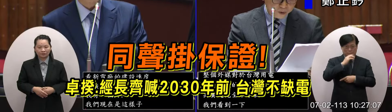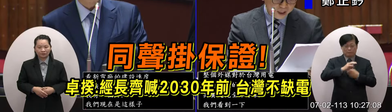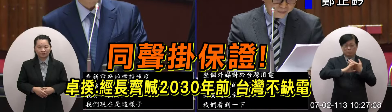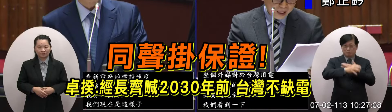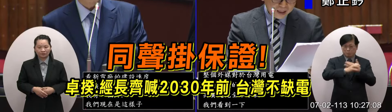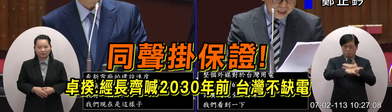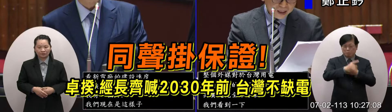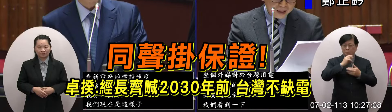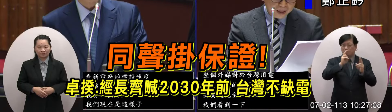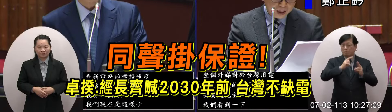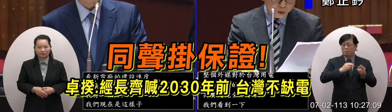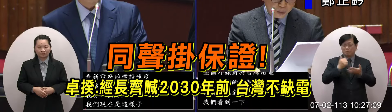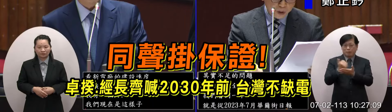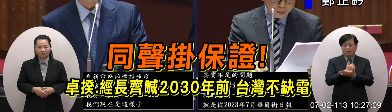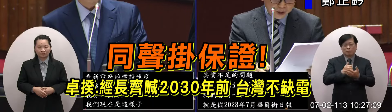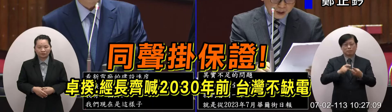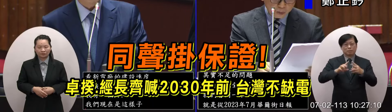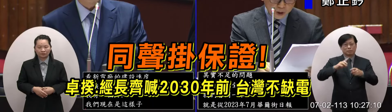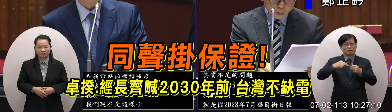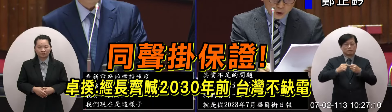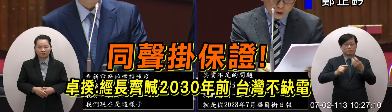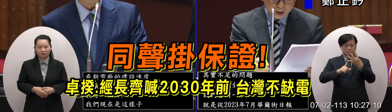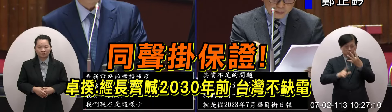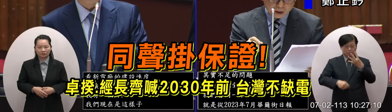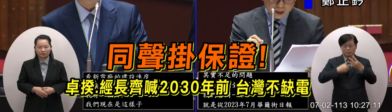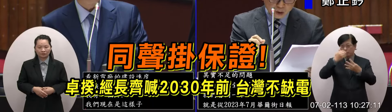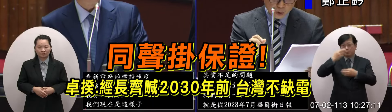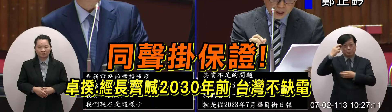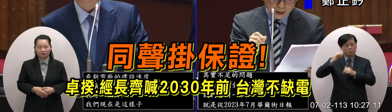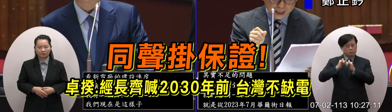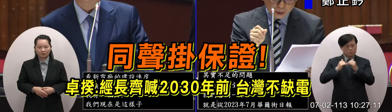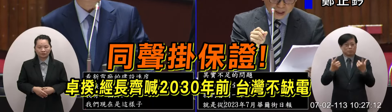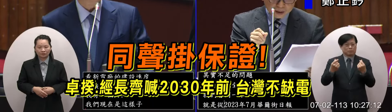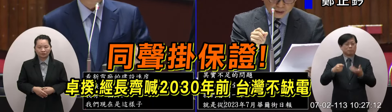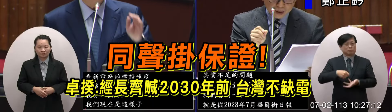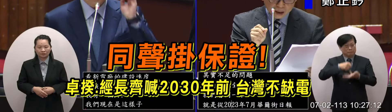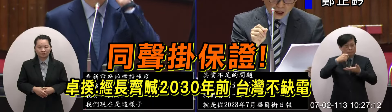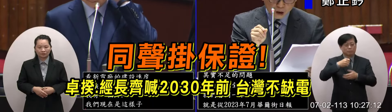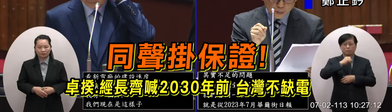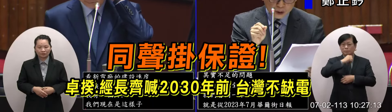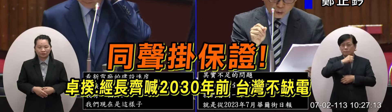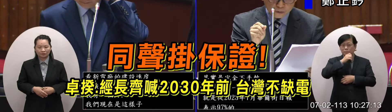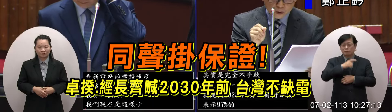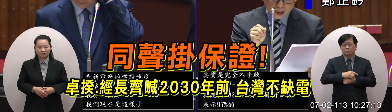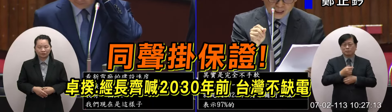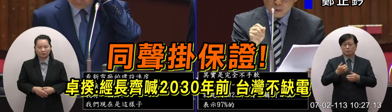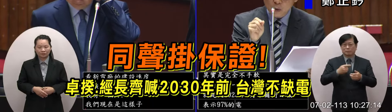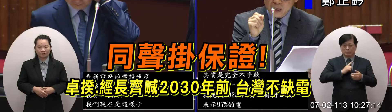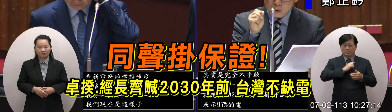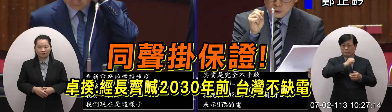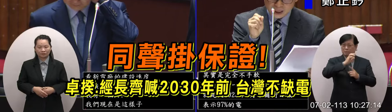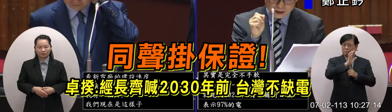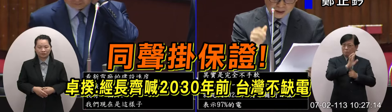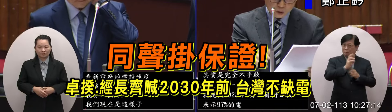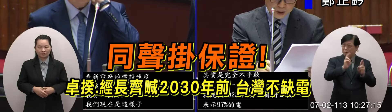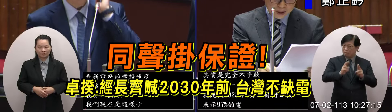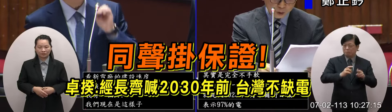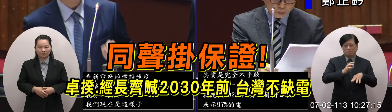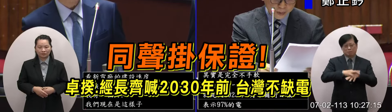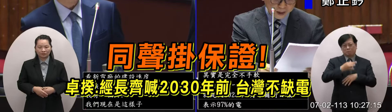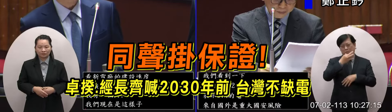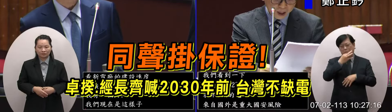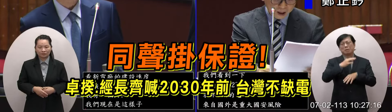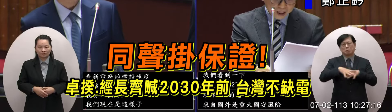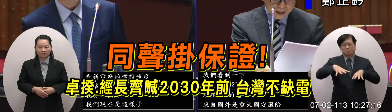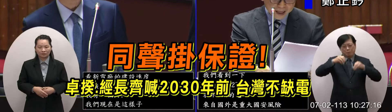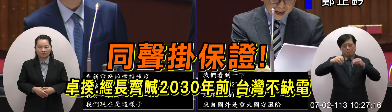大国安风险。今年4月，Bloomberg 哈彭博就直接表示说，台湾 靠本土风电，台湾会要有停电的心